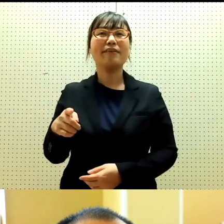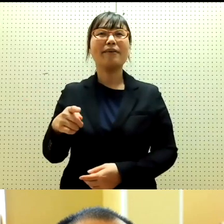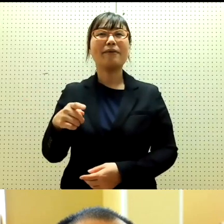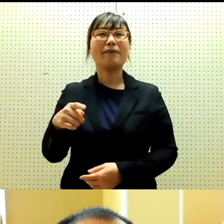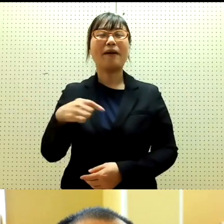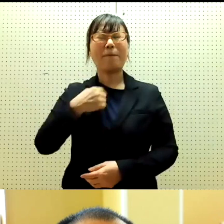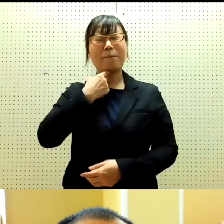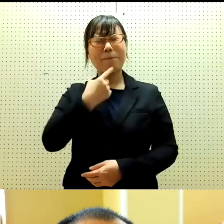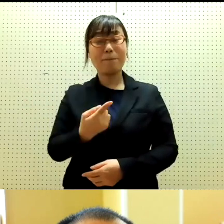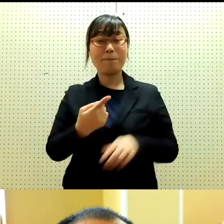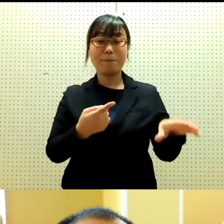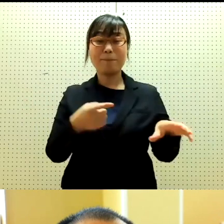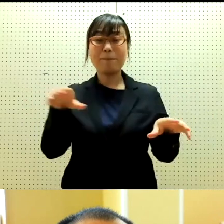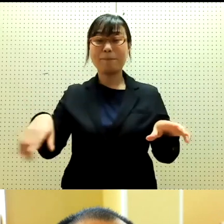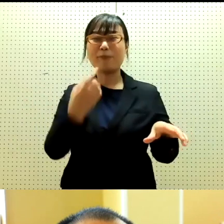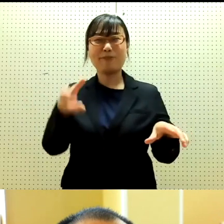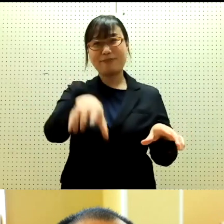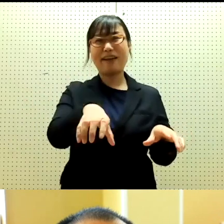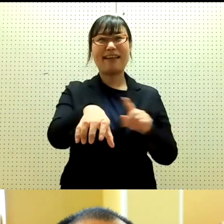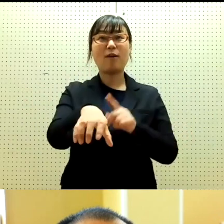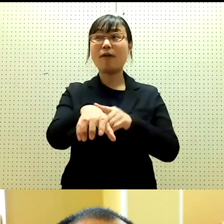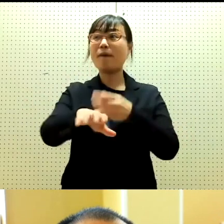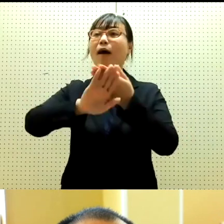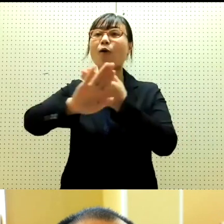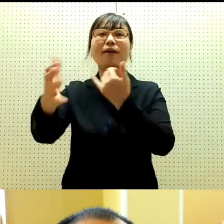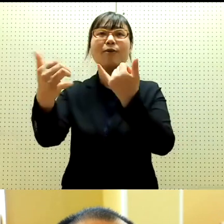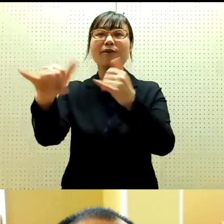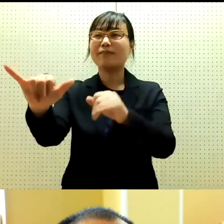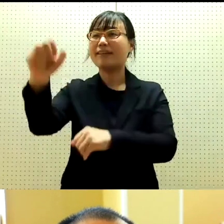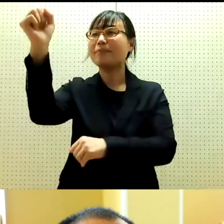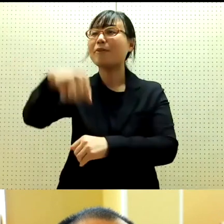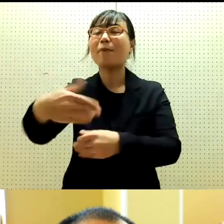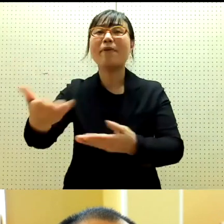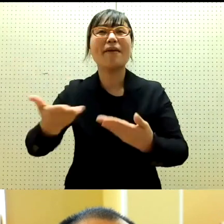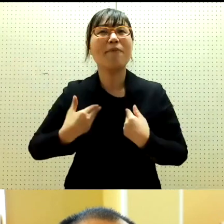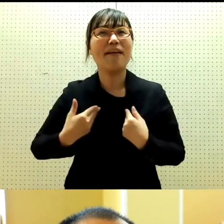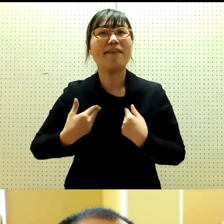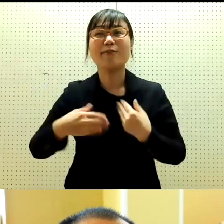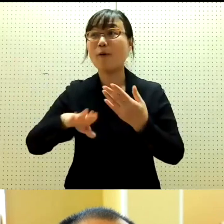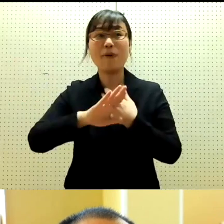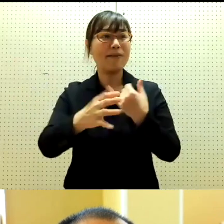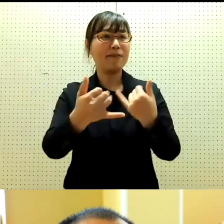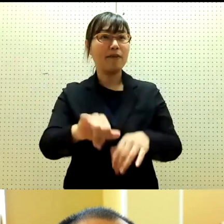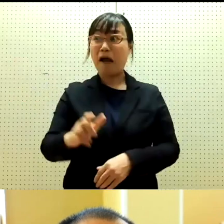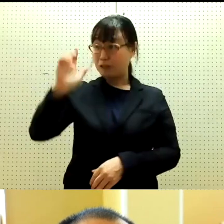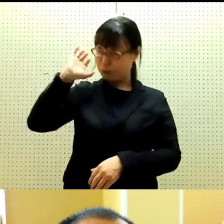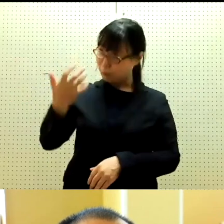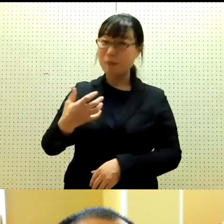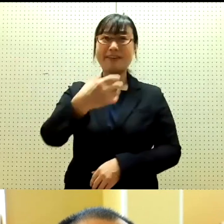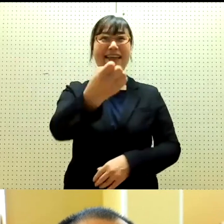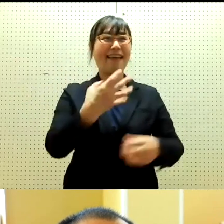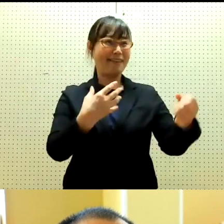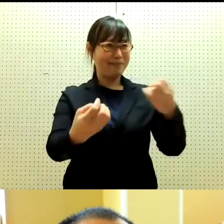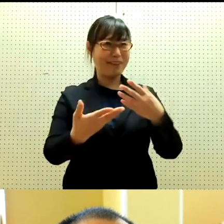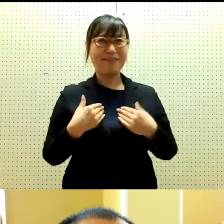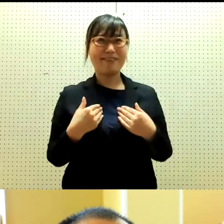うと、他の人に、認めてもらったとか、他の人がへえすごいねって言ってくれたって、これ承認欲求ですけど、そ